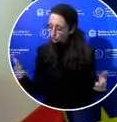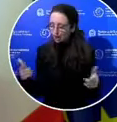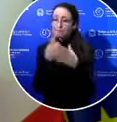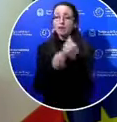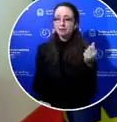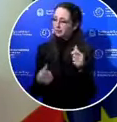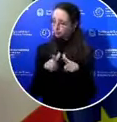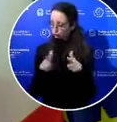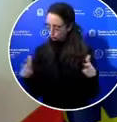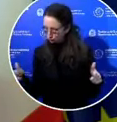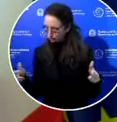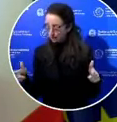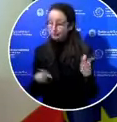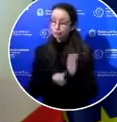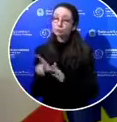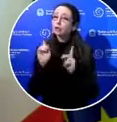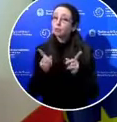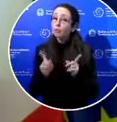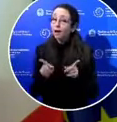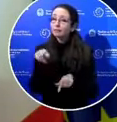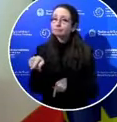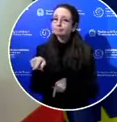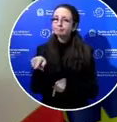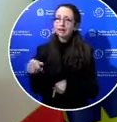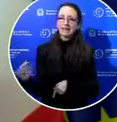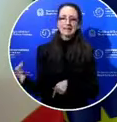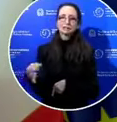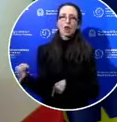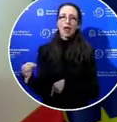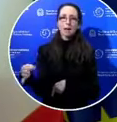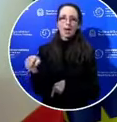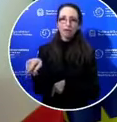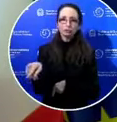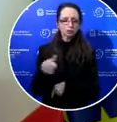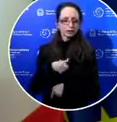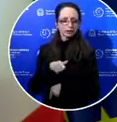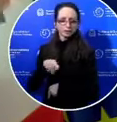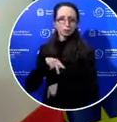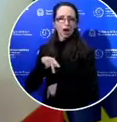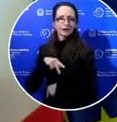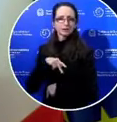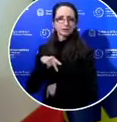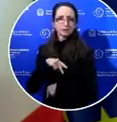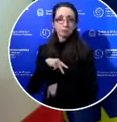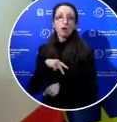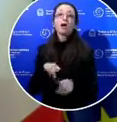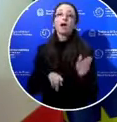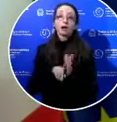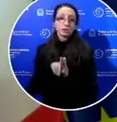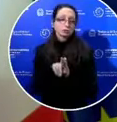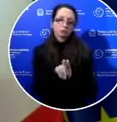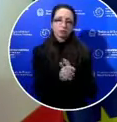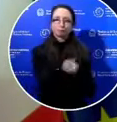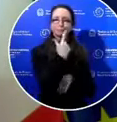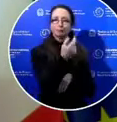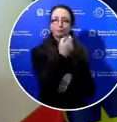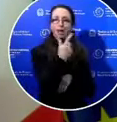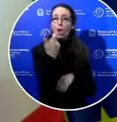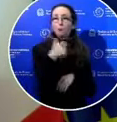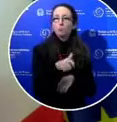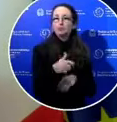fallimento, il risultato è l'isolamento, l'individualismo e il ricorso magari a sostanze perché non